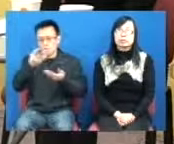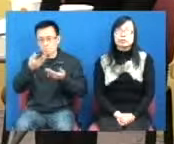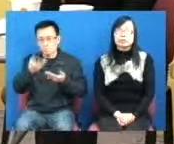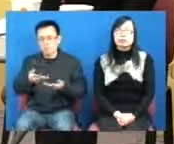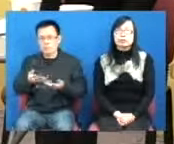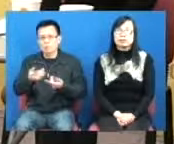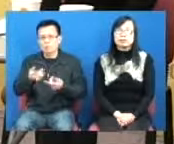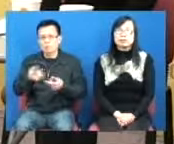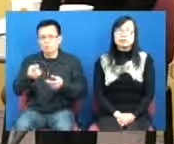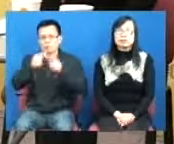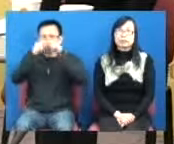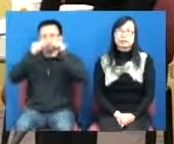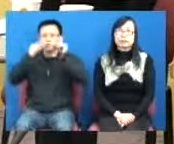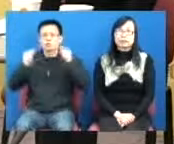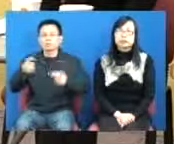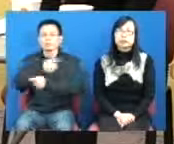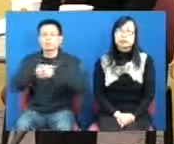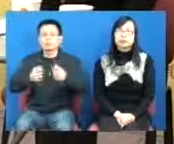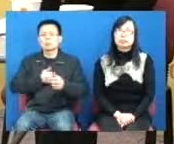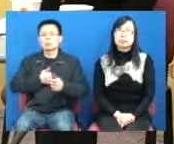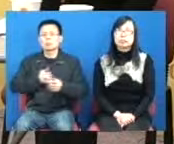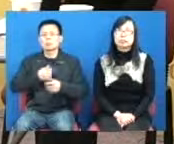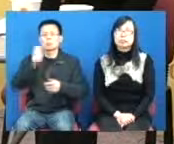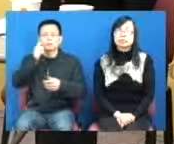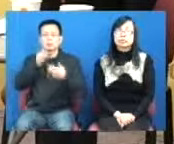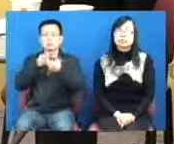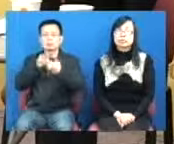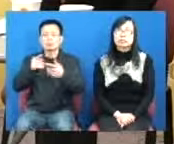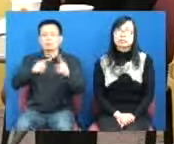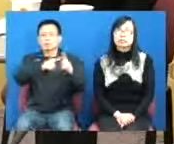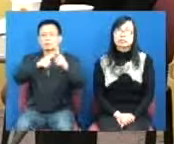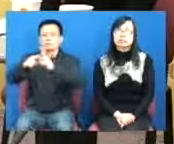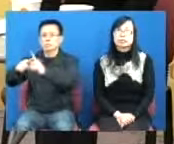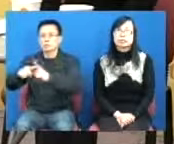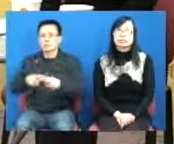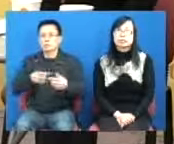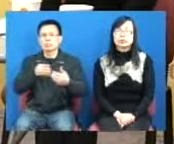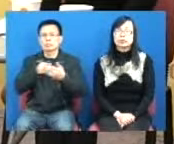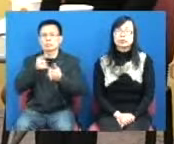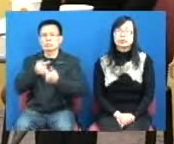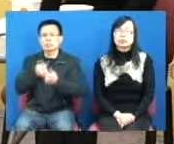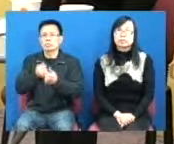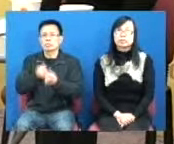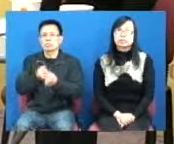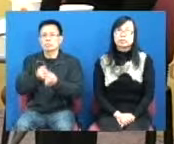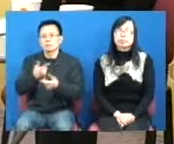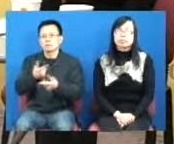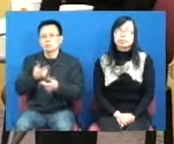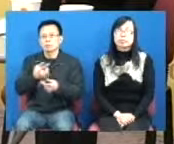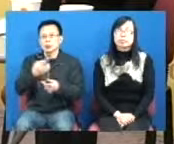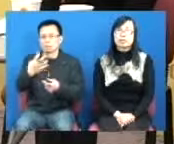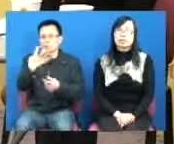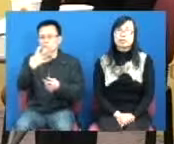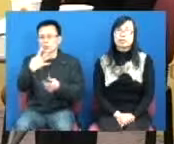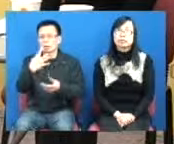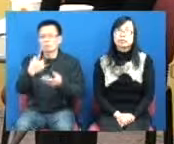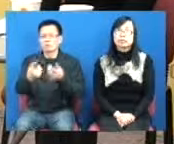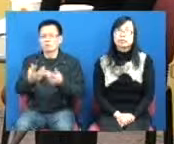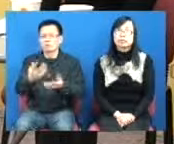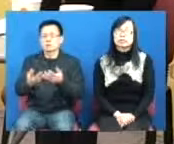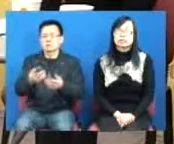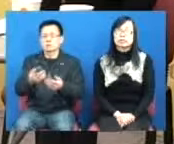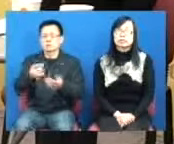才爺他在面對公眾對他的這些一些責爛或者一些批評